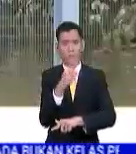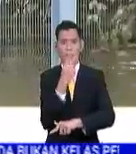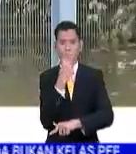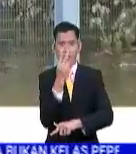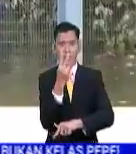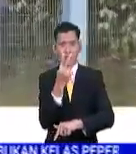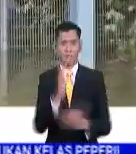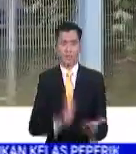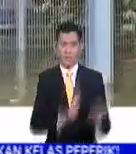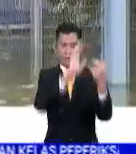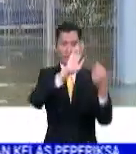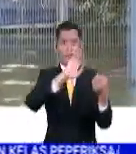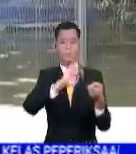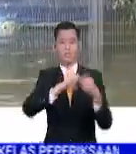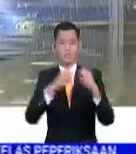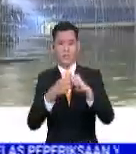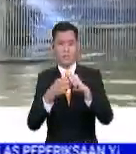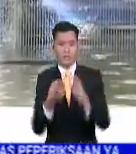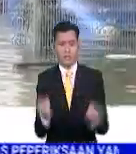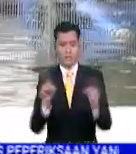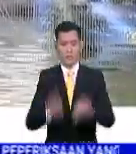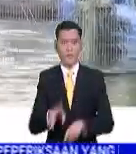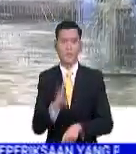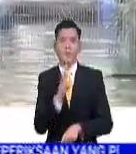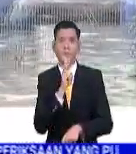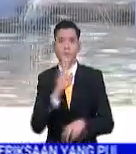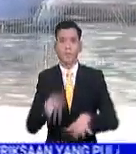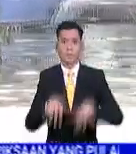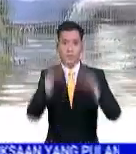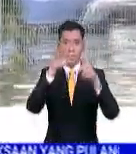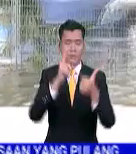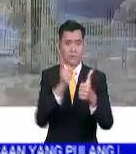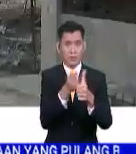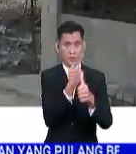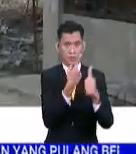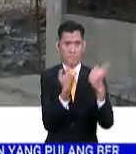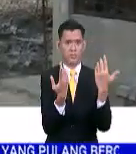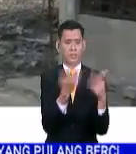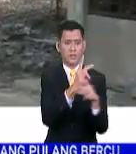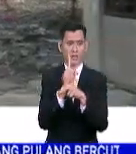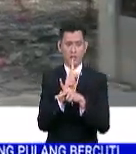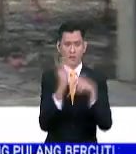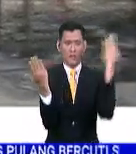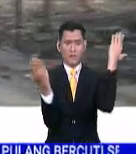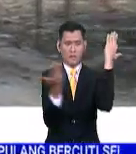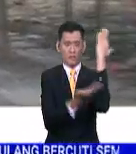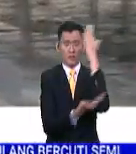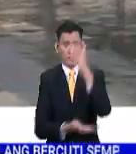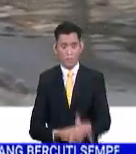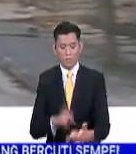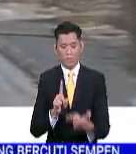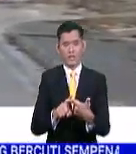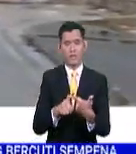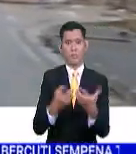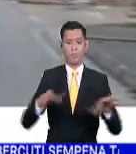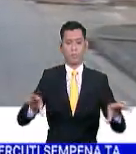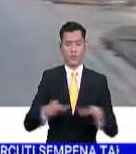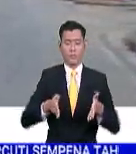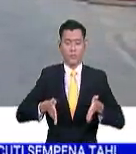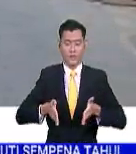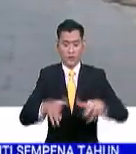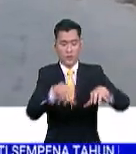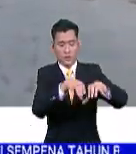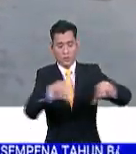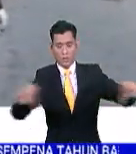bencana termasuk banjir. Antaranya mengawal penebangan hutan, membina terowong smart dan membangun kota takungan